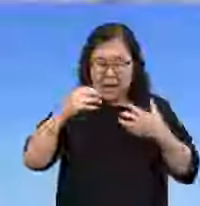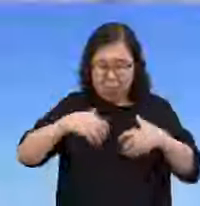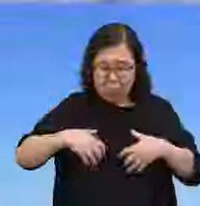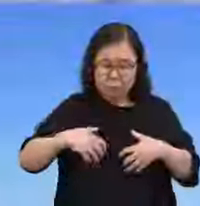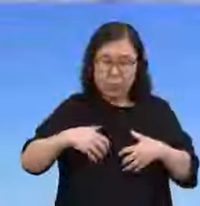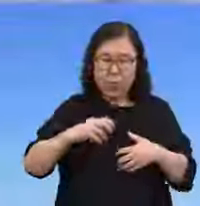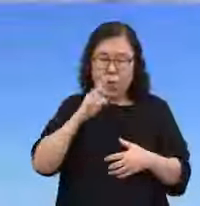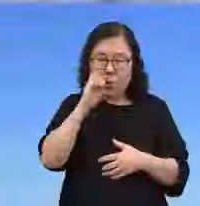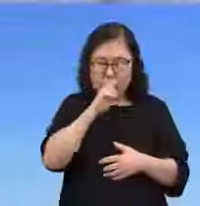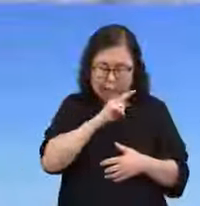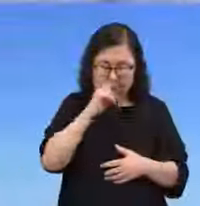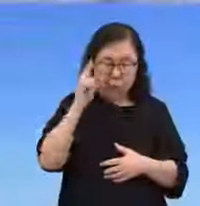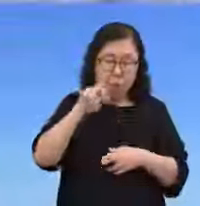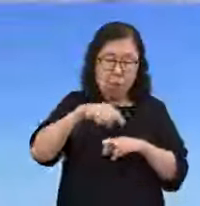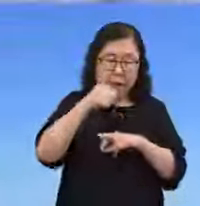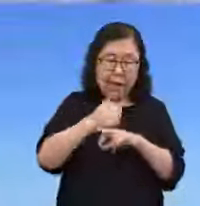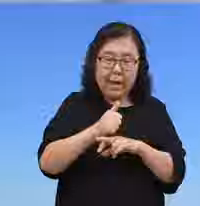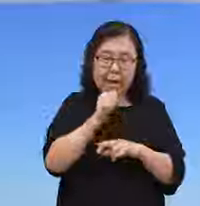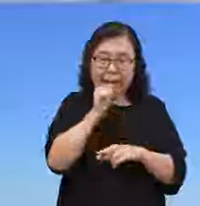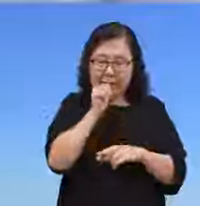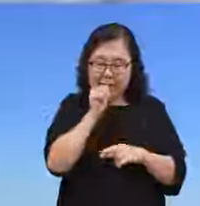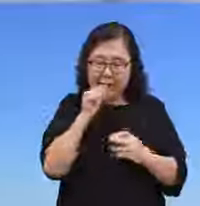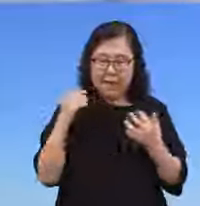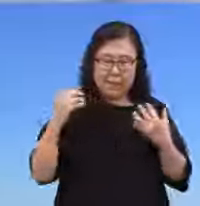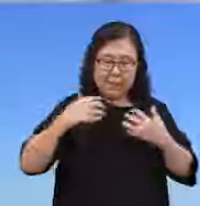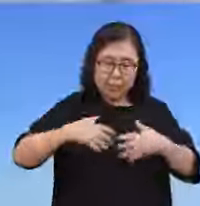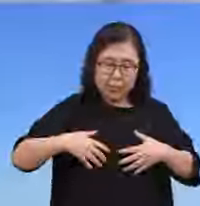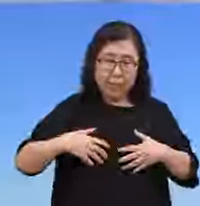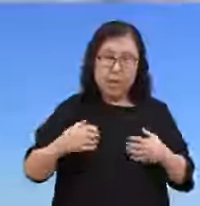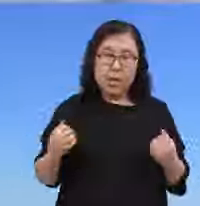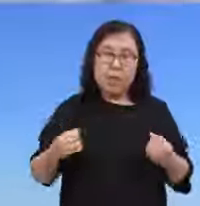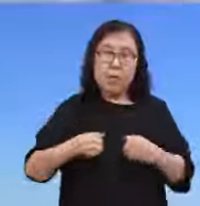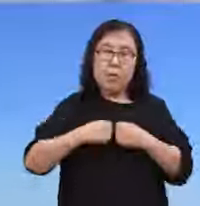화려한 사울 왕의 갑옷을 벗어버리기를 원합니다.